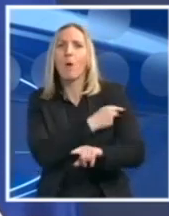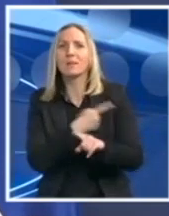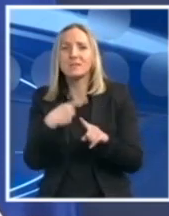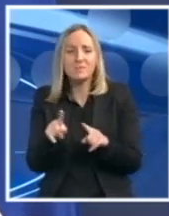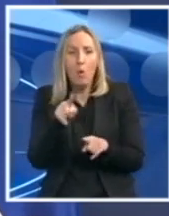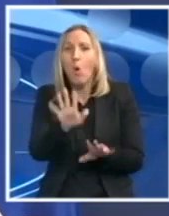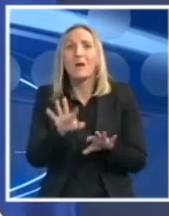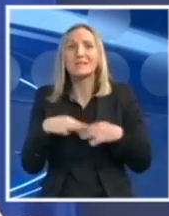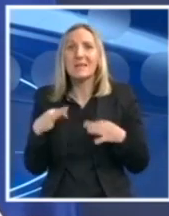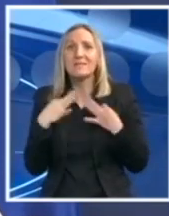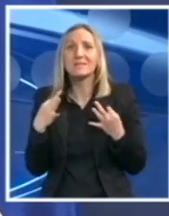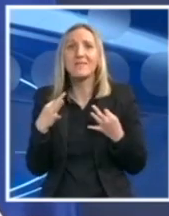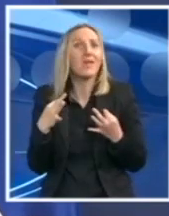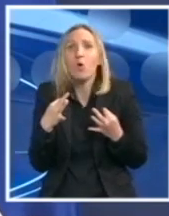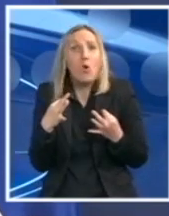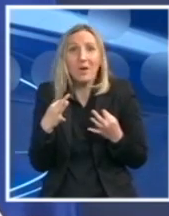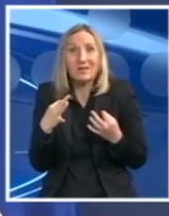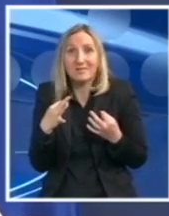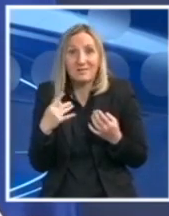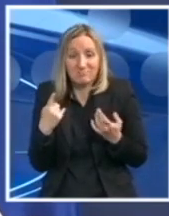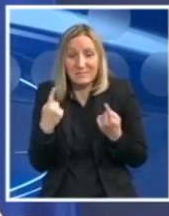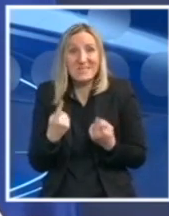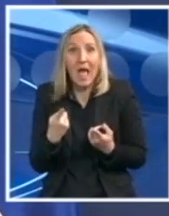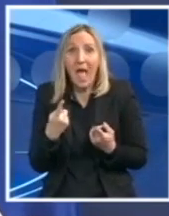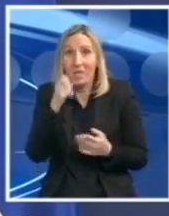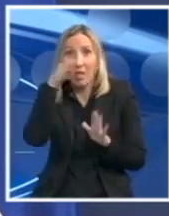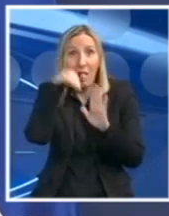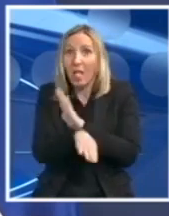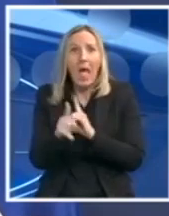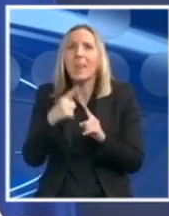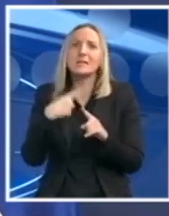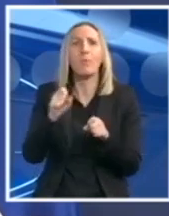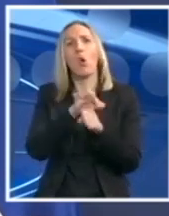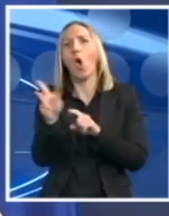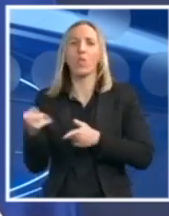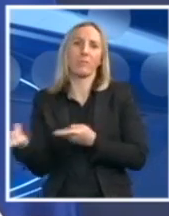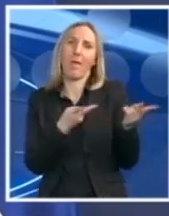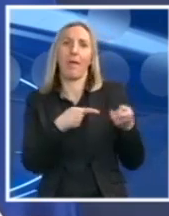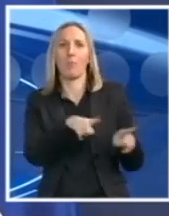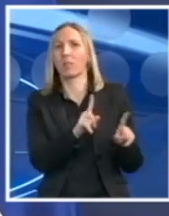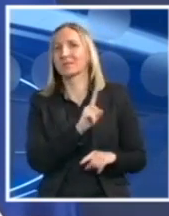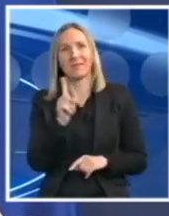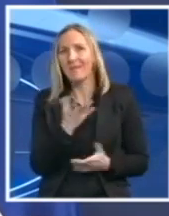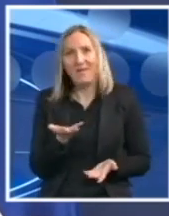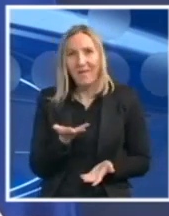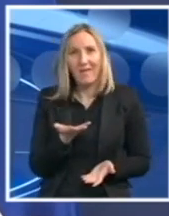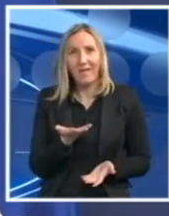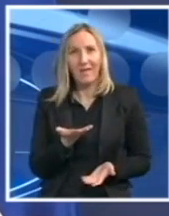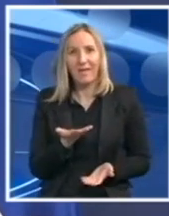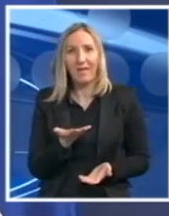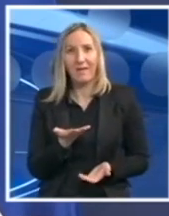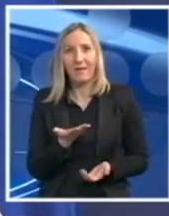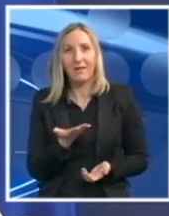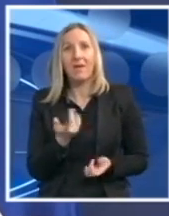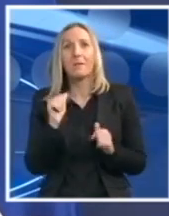kliničke slike, a ne zato što imaju COVID. Mi kod mnogih pacijenata prvo ih hospitalizujete, pa tek par dana nakon toga se vidi